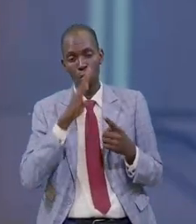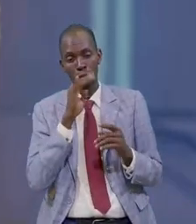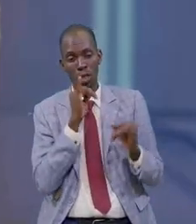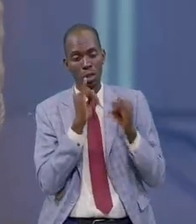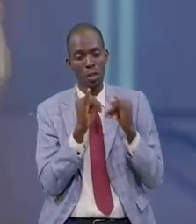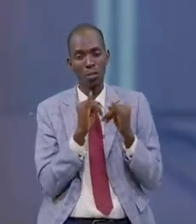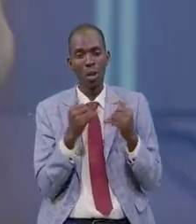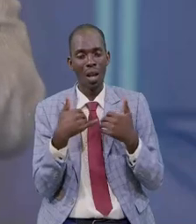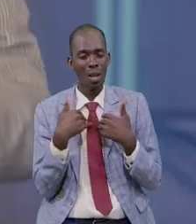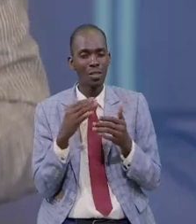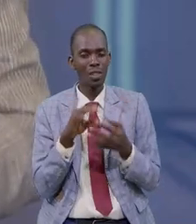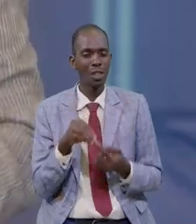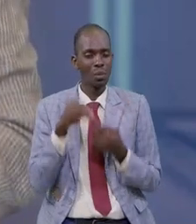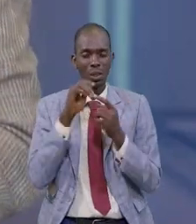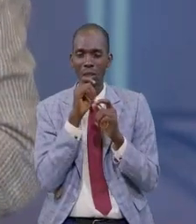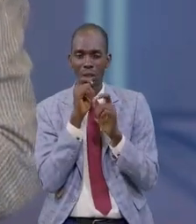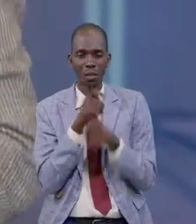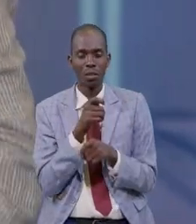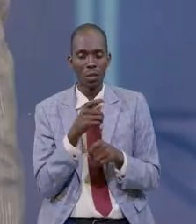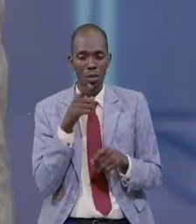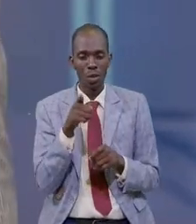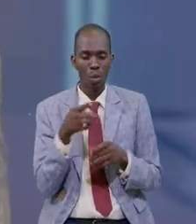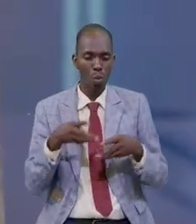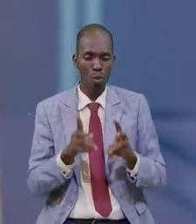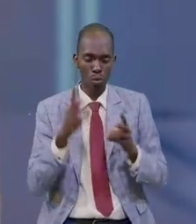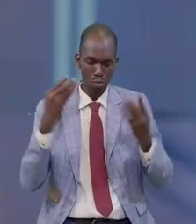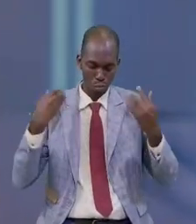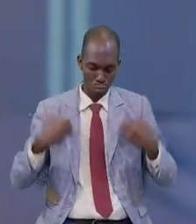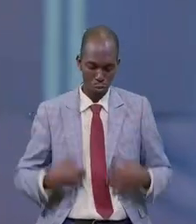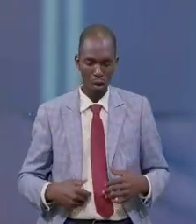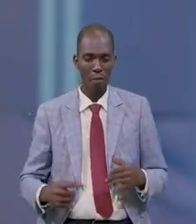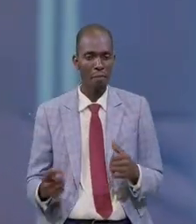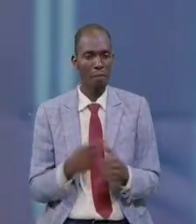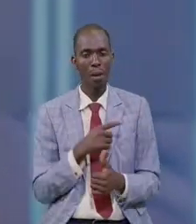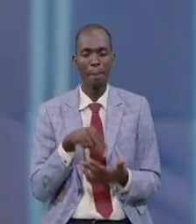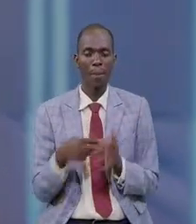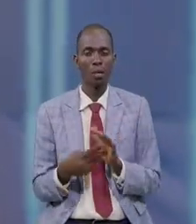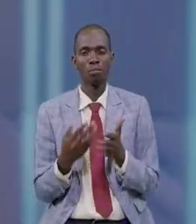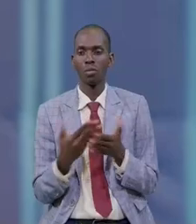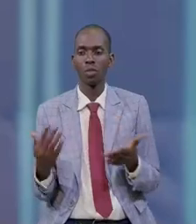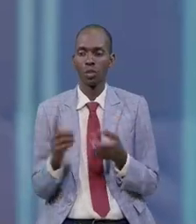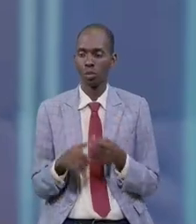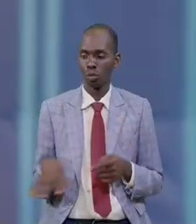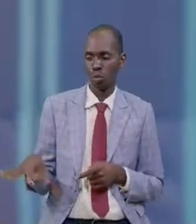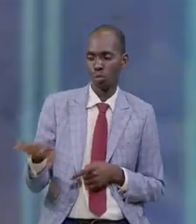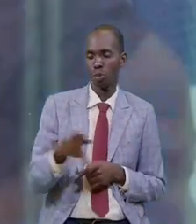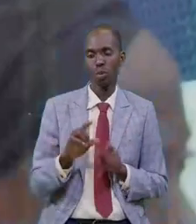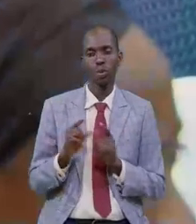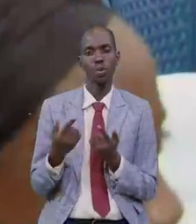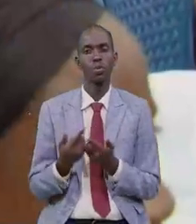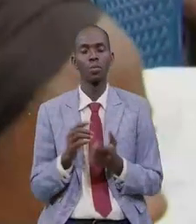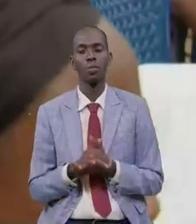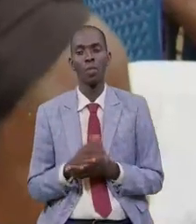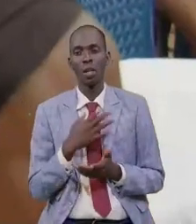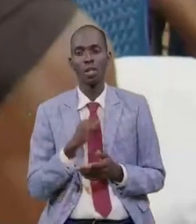peut voir premièrement c'est ton apparence c'est ton habillement et la première impression